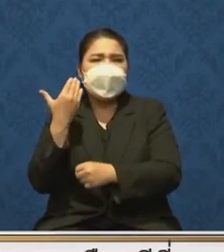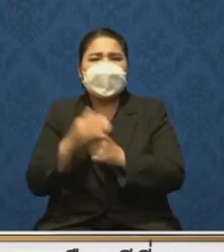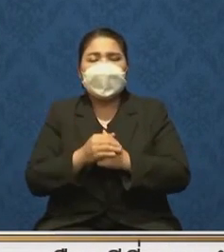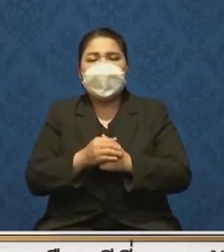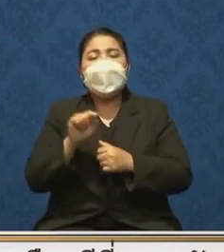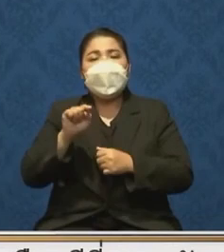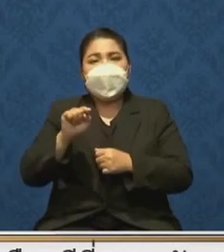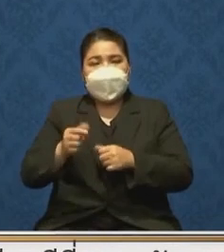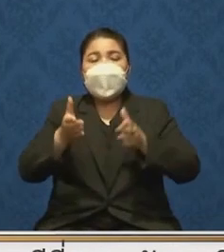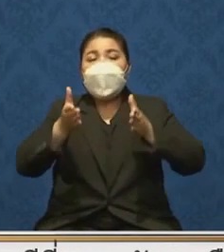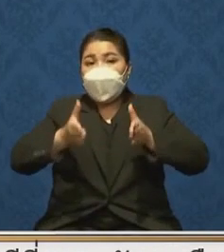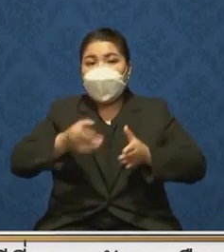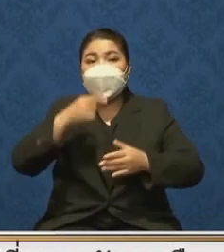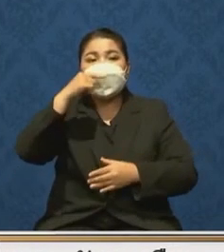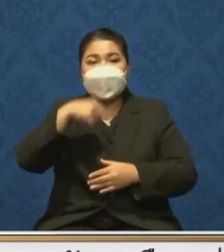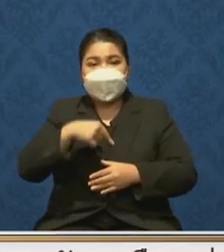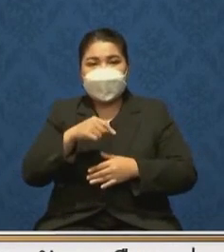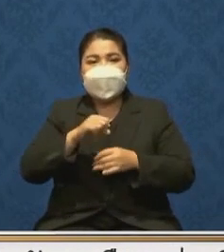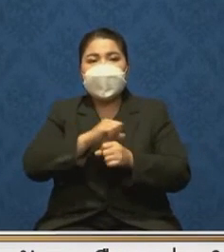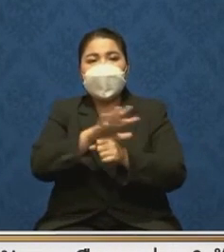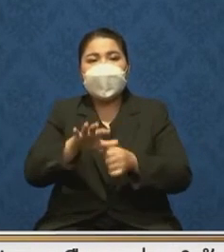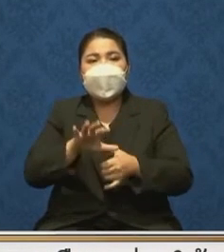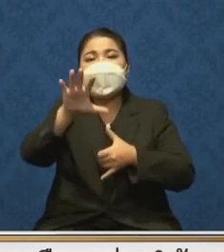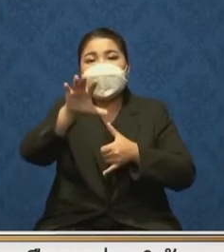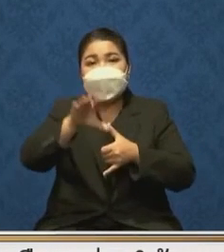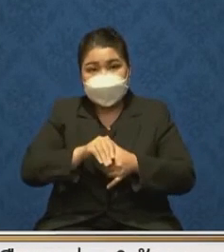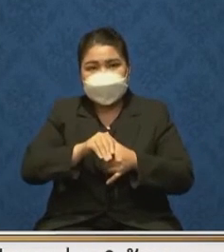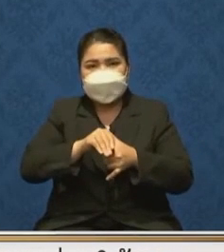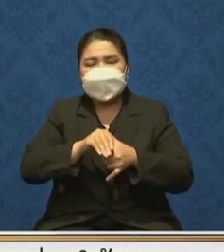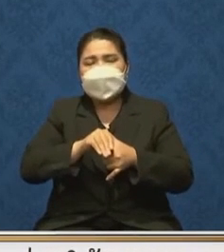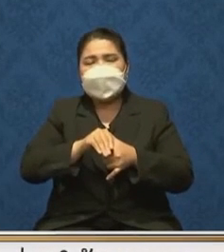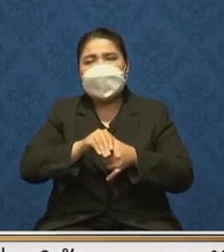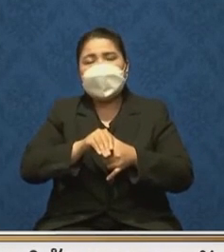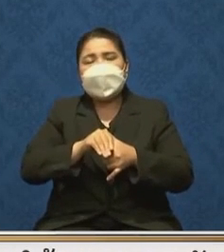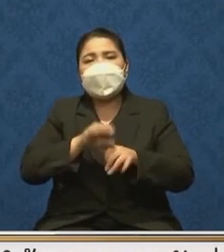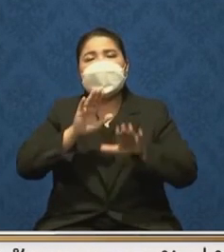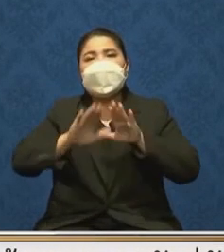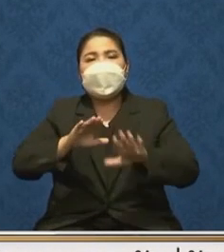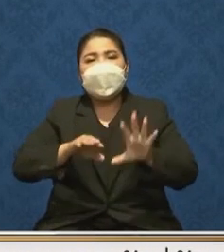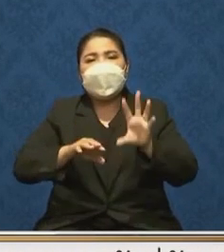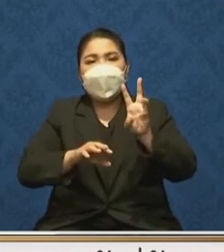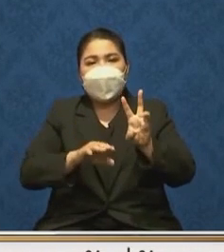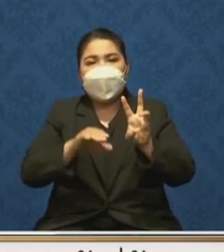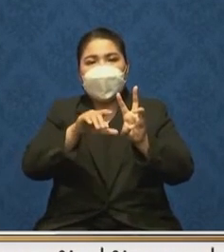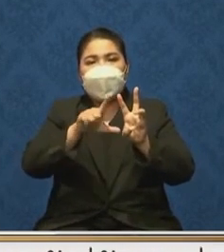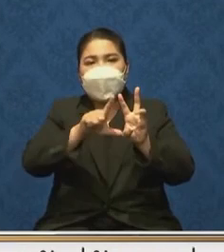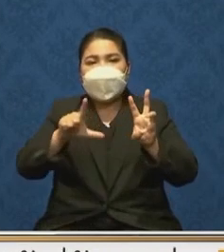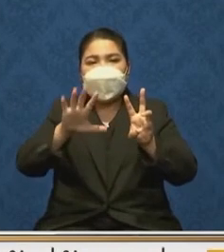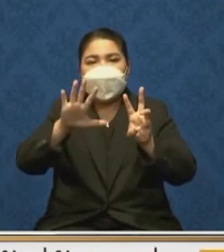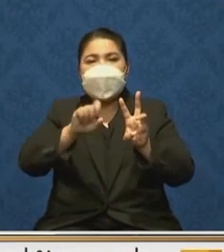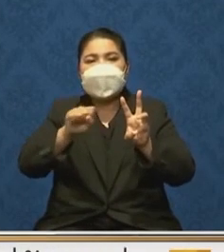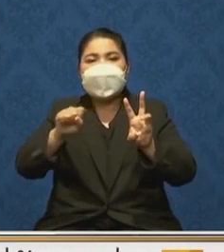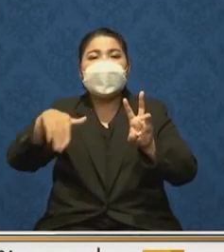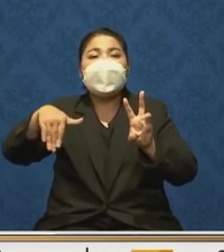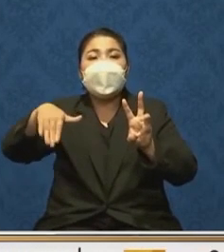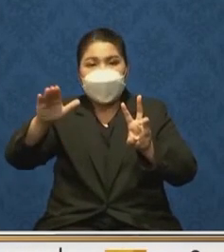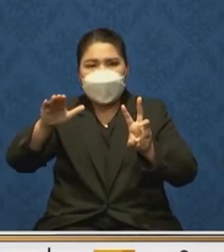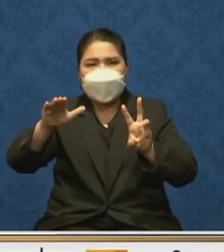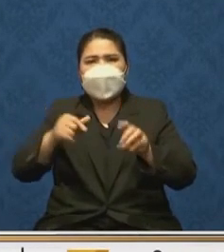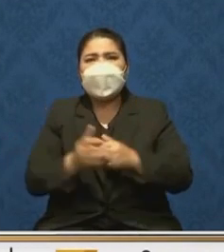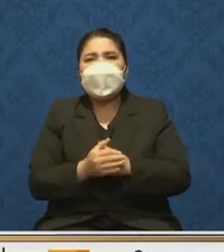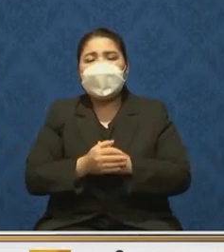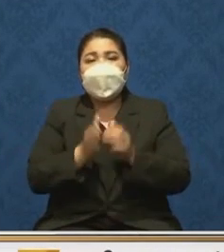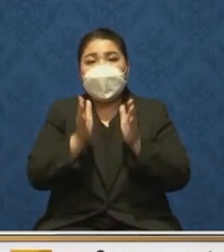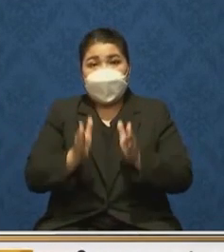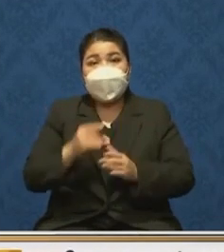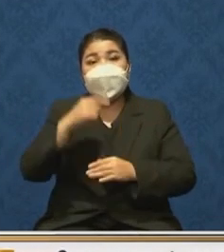มีคนไทยติดโควิด มากกวา 6 ล้าน 5 แสนคนคนไทยตายจ